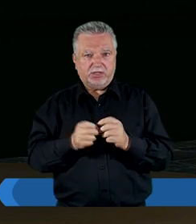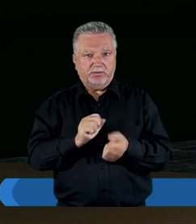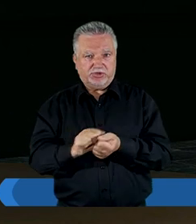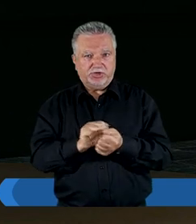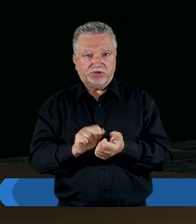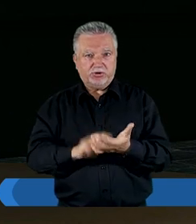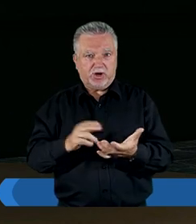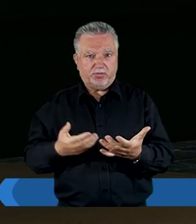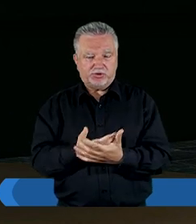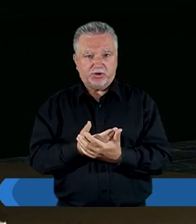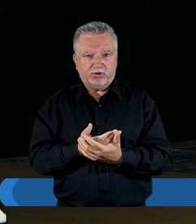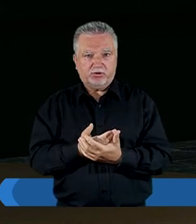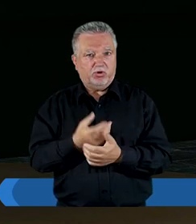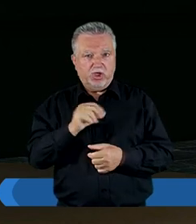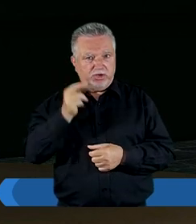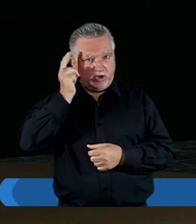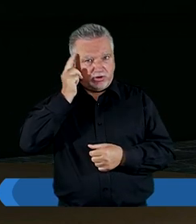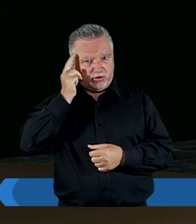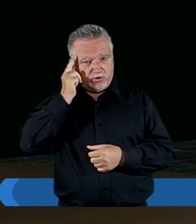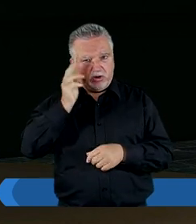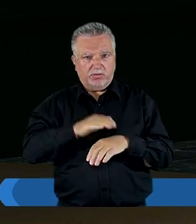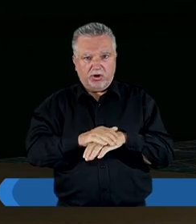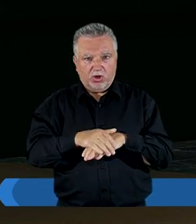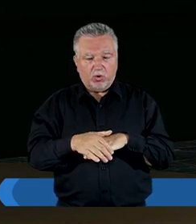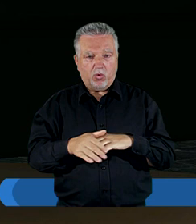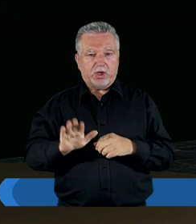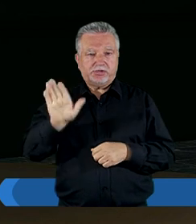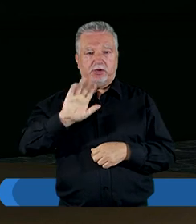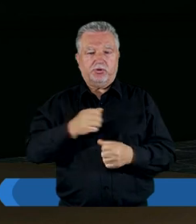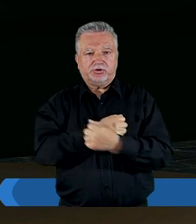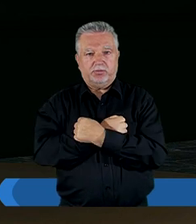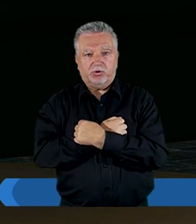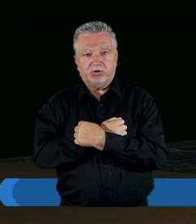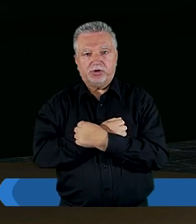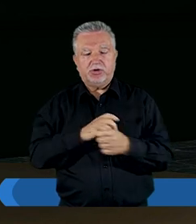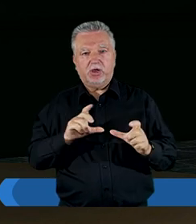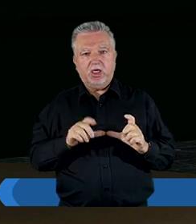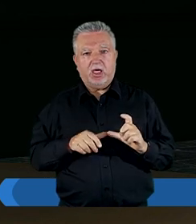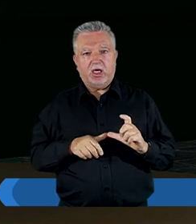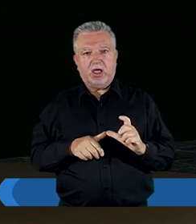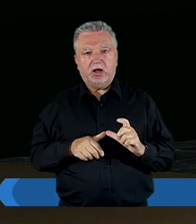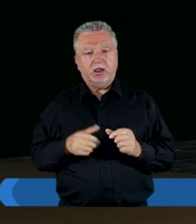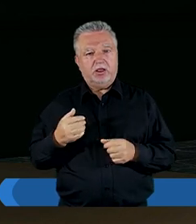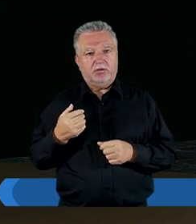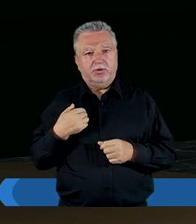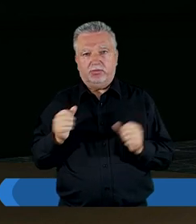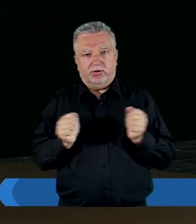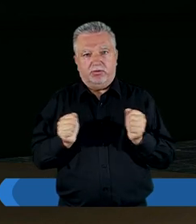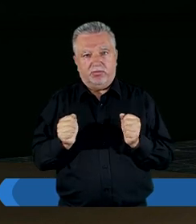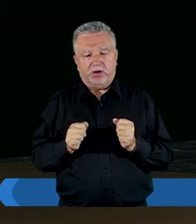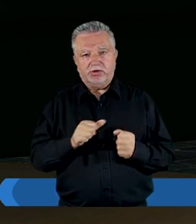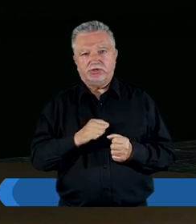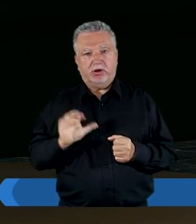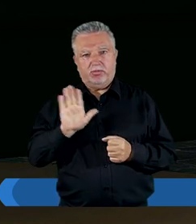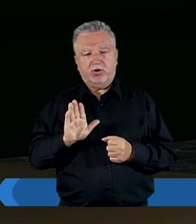dopatrzył objawów łaski ze strony Pana Boga, czy też miłosierdzia, tylko raczej wprost przeciwnie zastraszania.